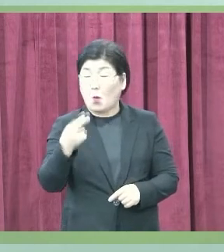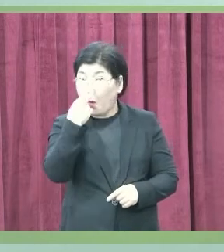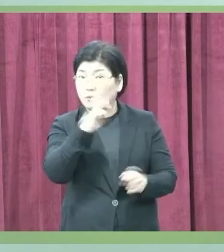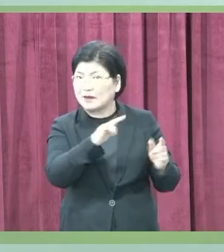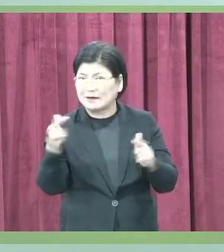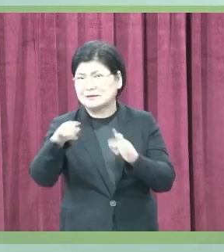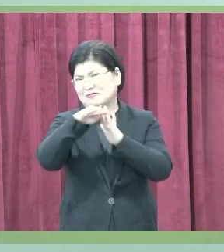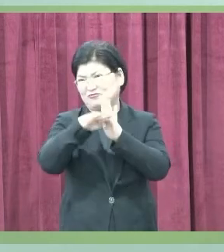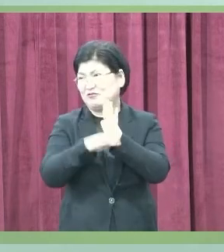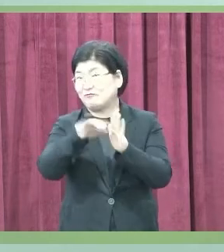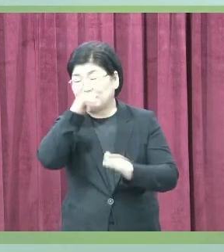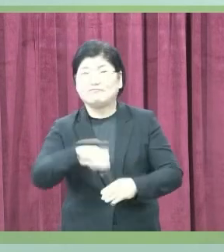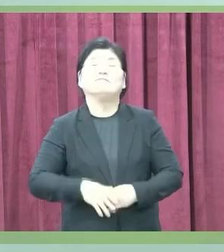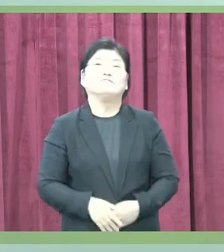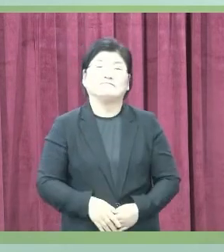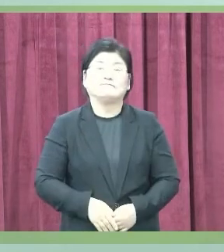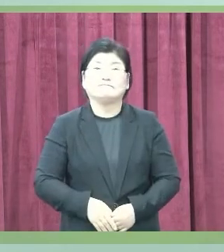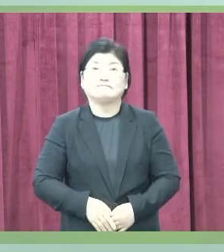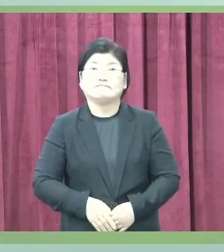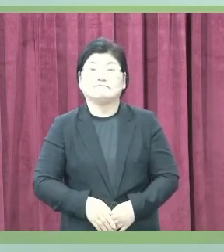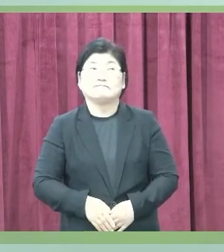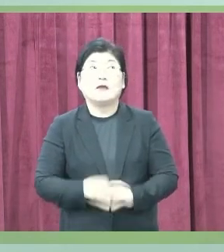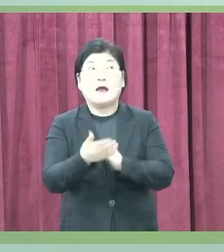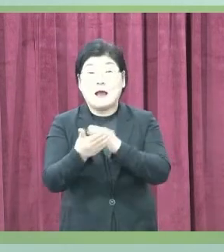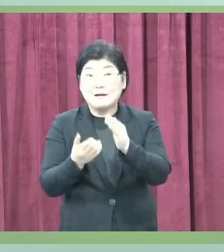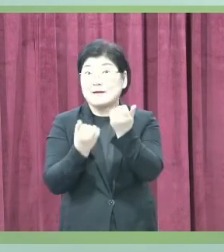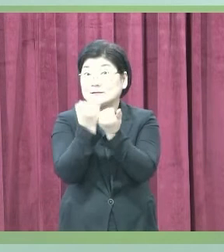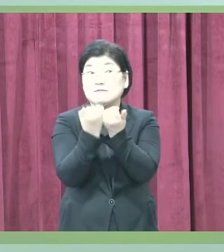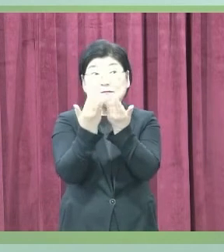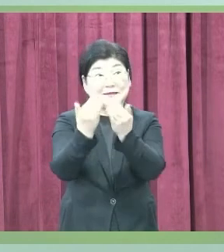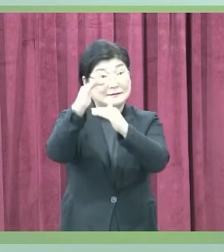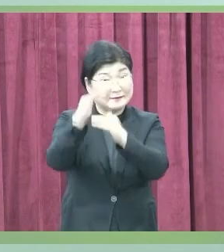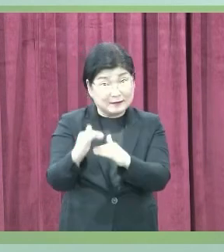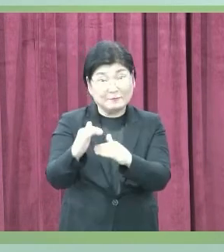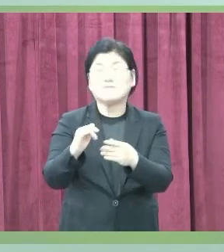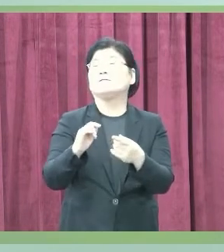나타내고 있습니다. 예, 이거 아까 했던 말씀이기 때문에